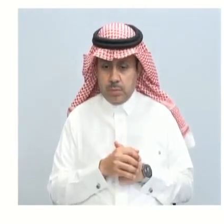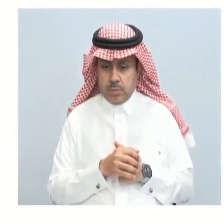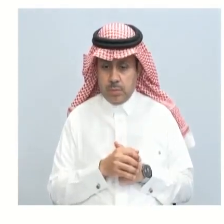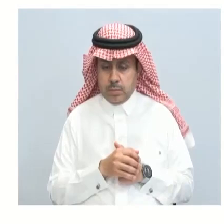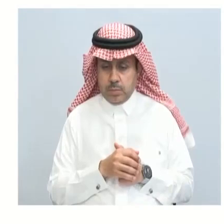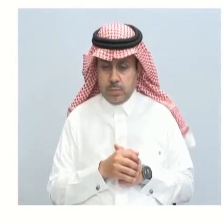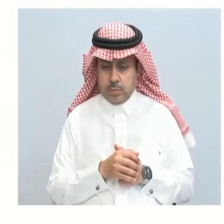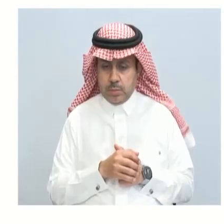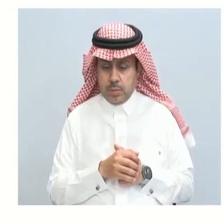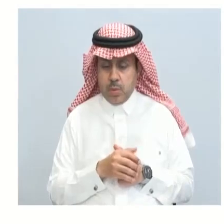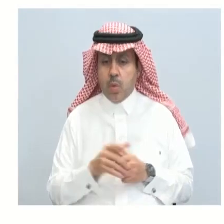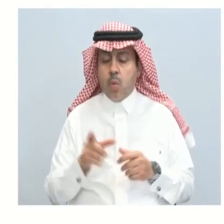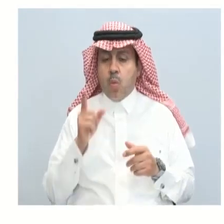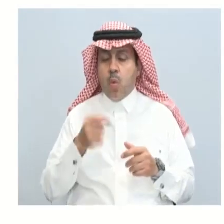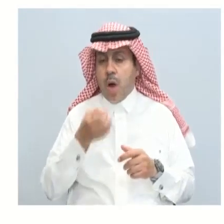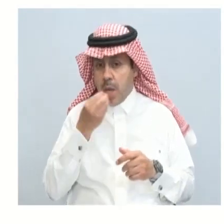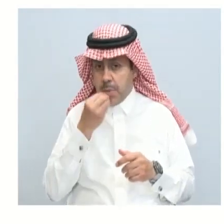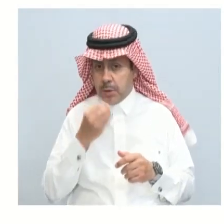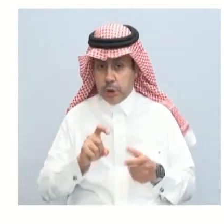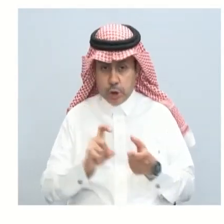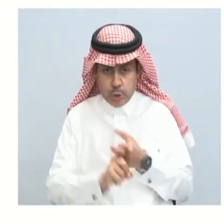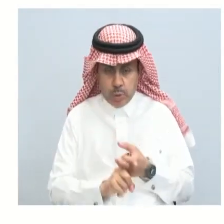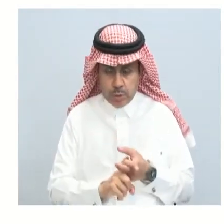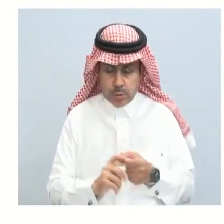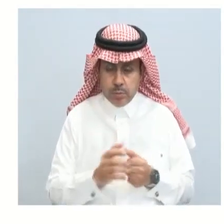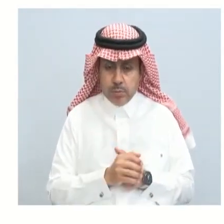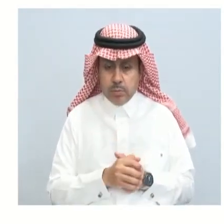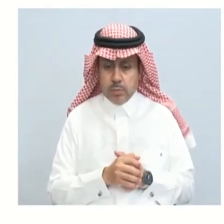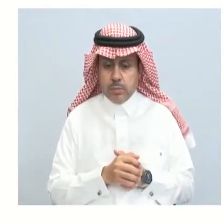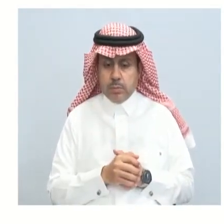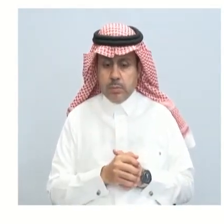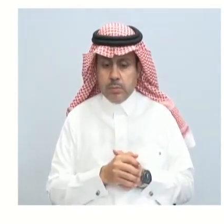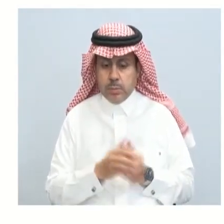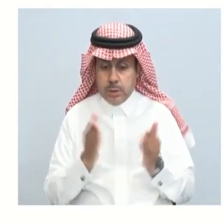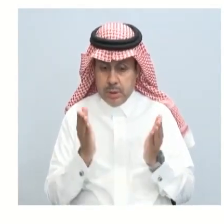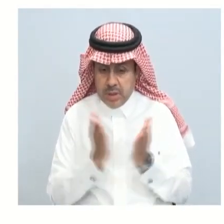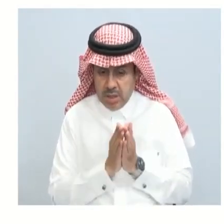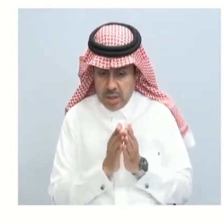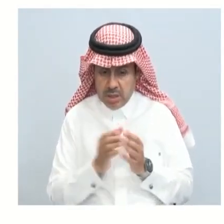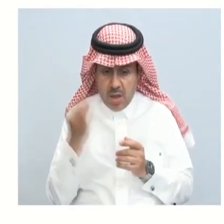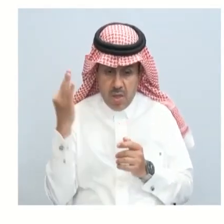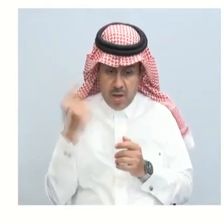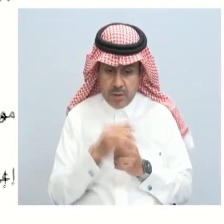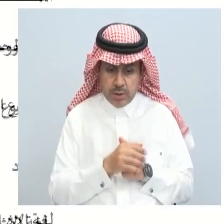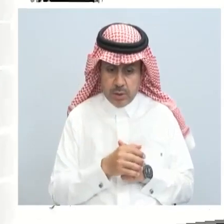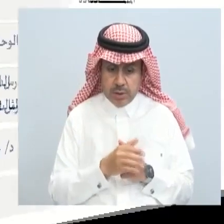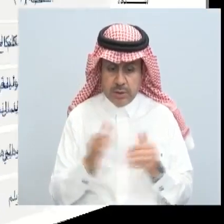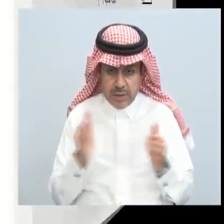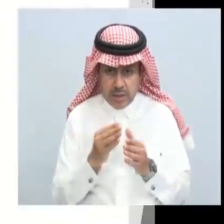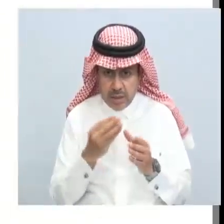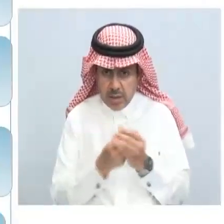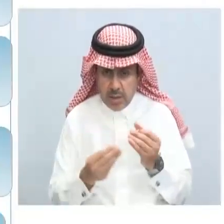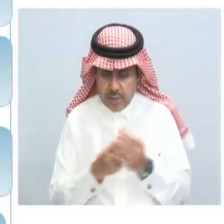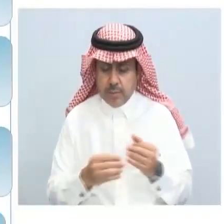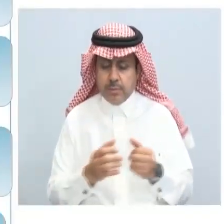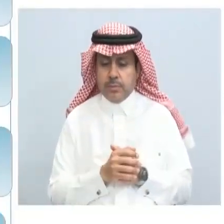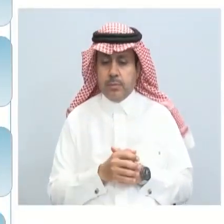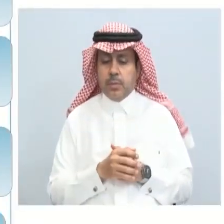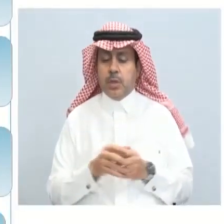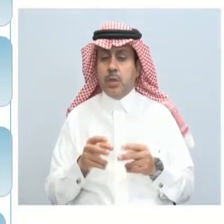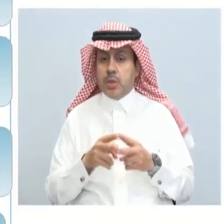وليمه العرس والدرس الثال عشر وهو تحديد النسل وتنظيمه ونستعرض